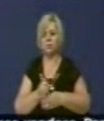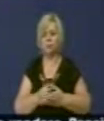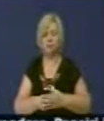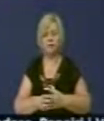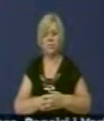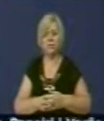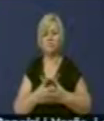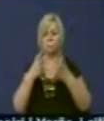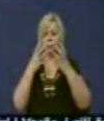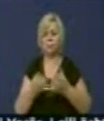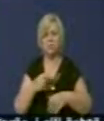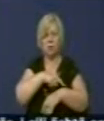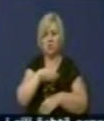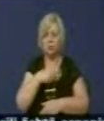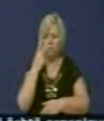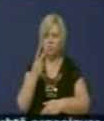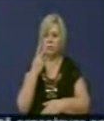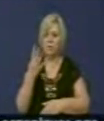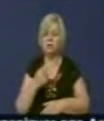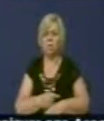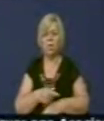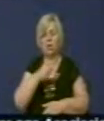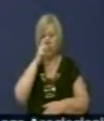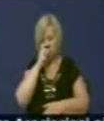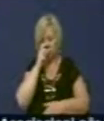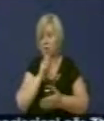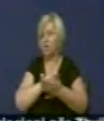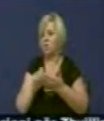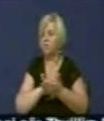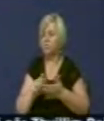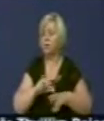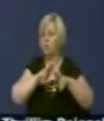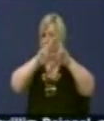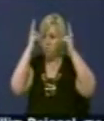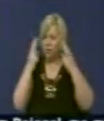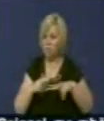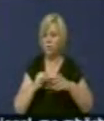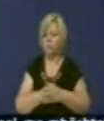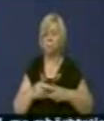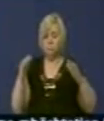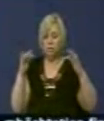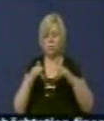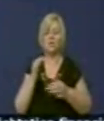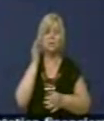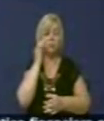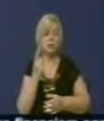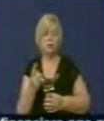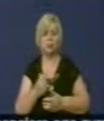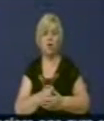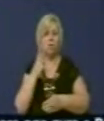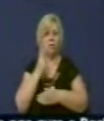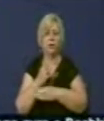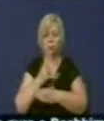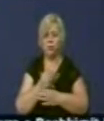shpallet fillimisht me 16 shkurt të vitit 2008, ditë e shtunë. Të gjithë e dim se si atë ditë në